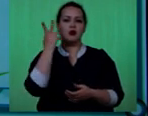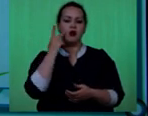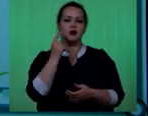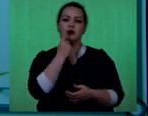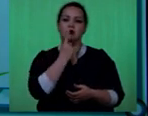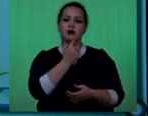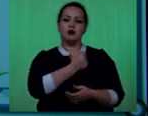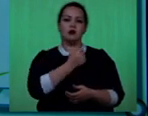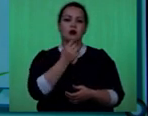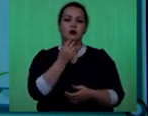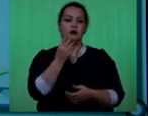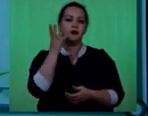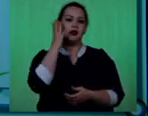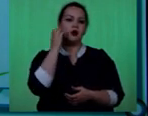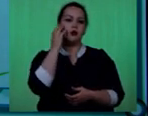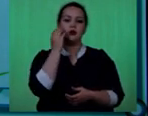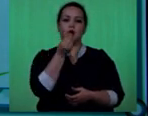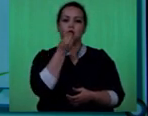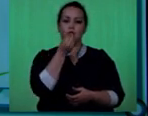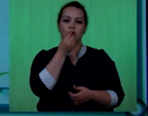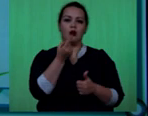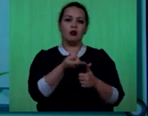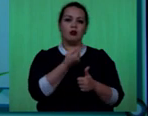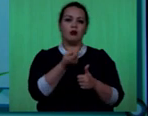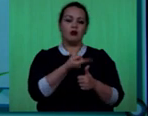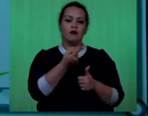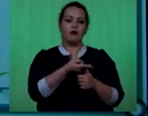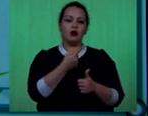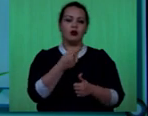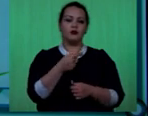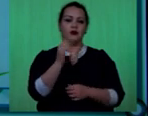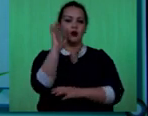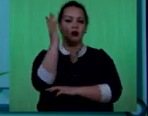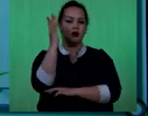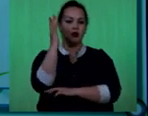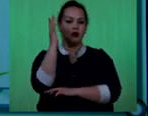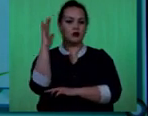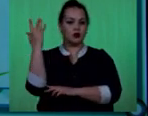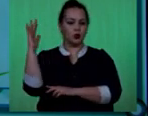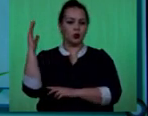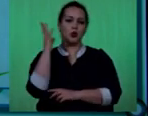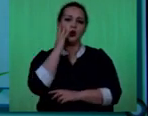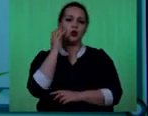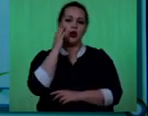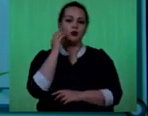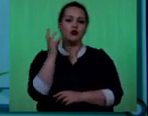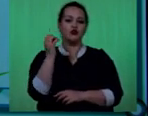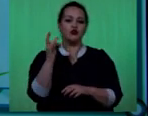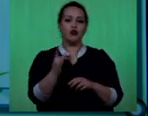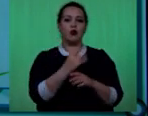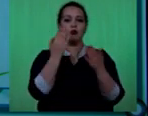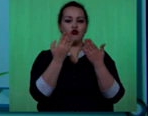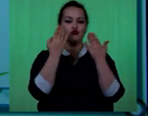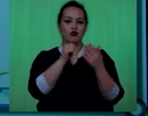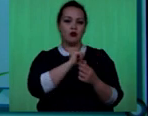яблоки ели называл лесные яблони еще раз прочитайте вопрос самостоятельно